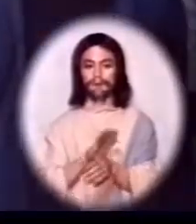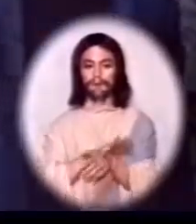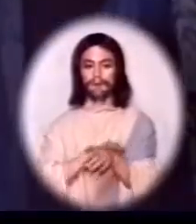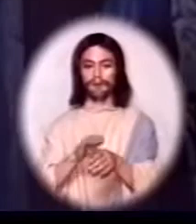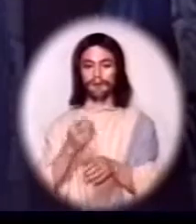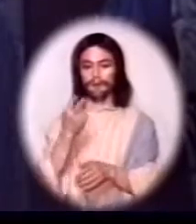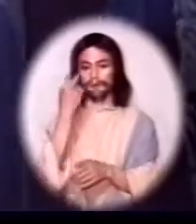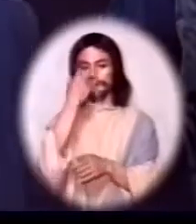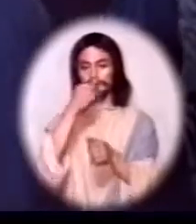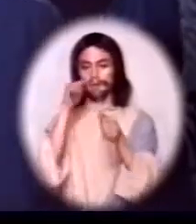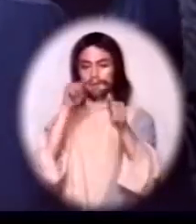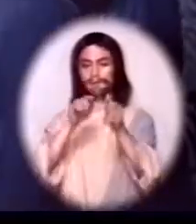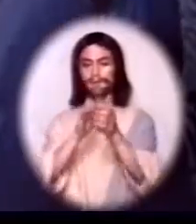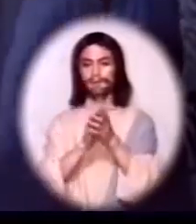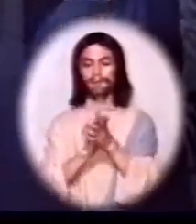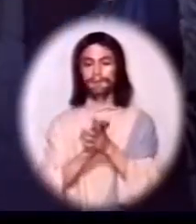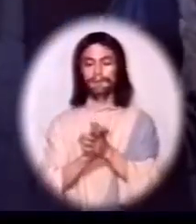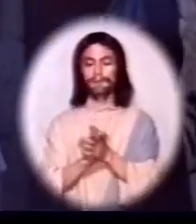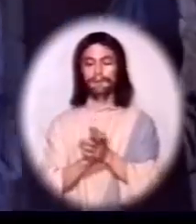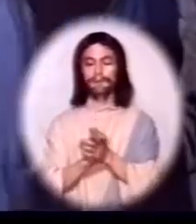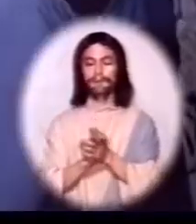잘 지켜.